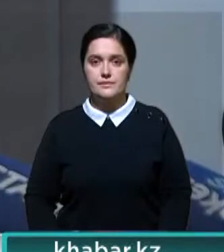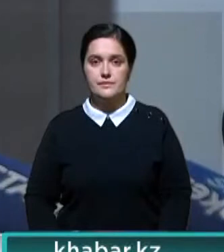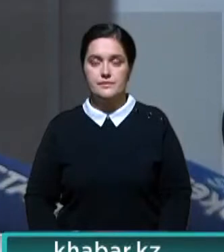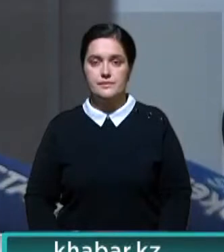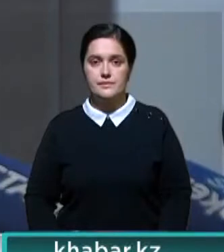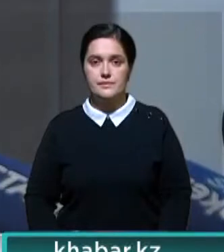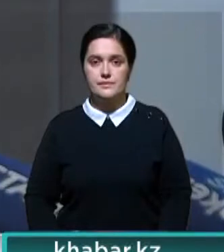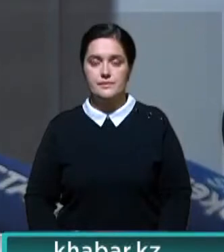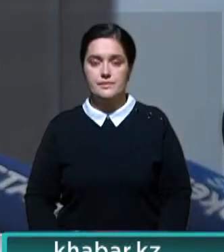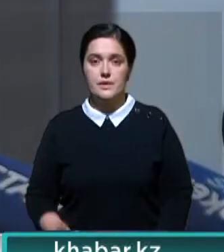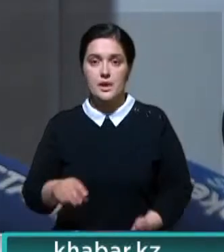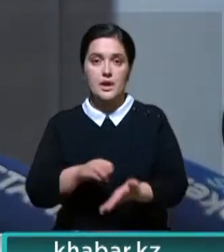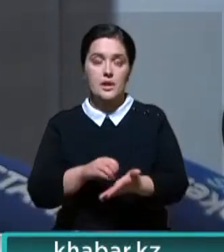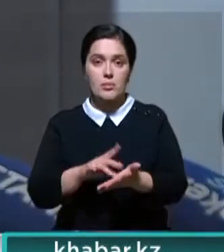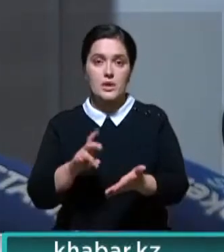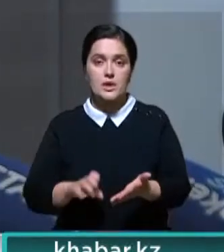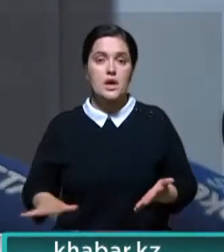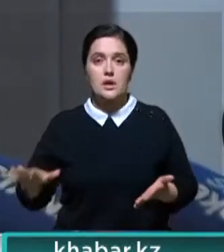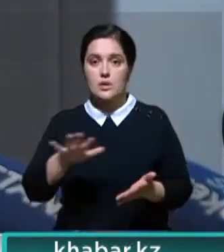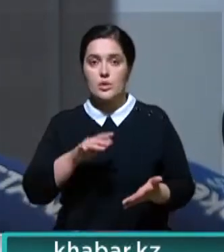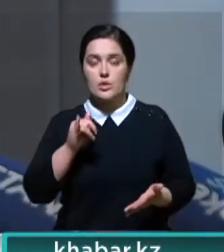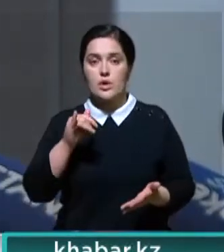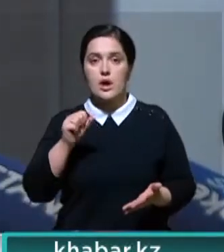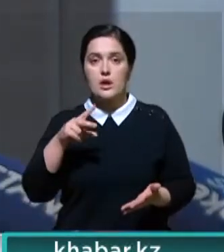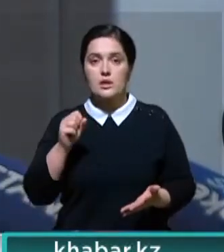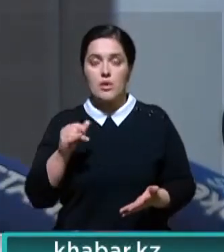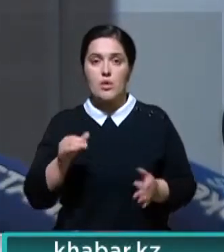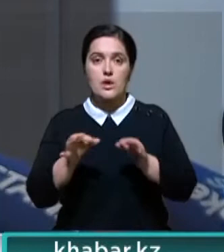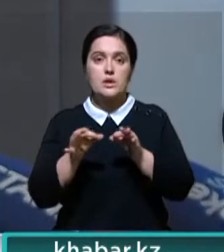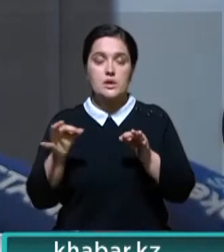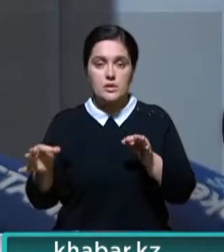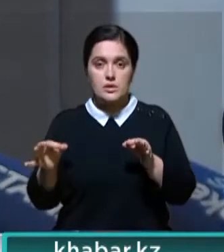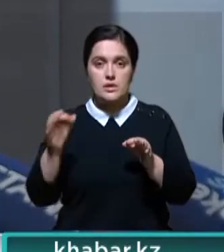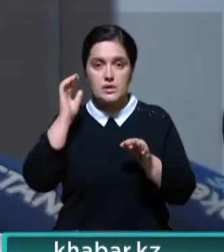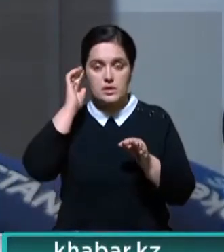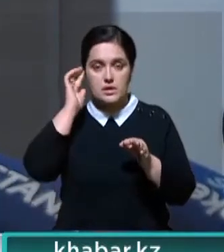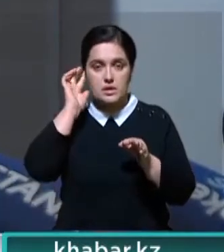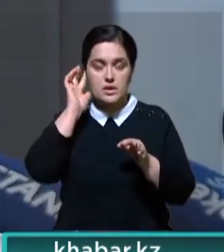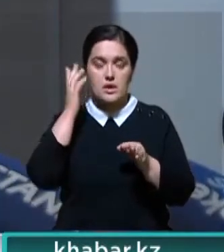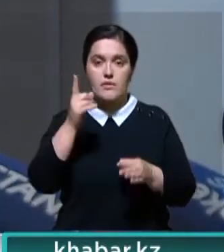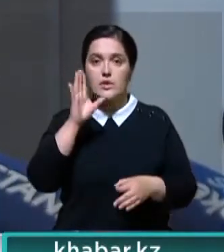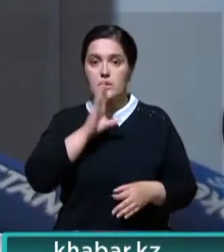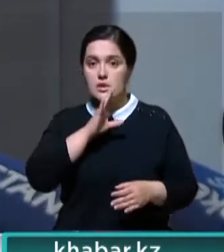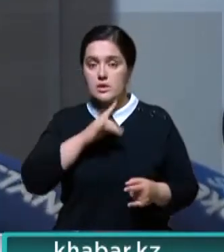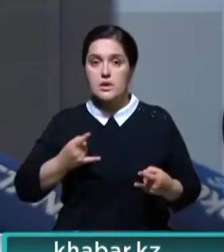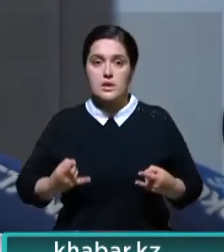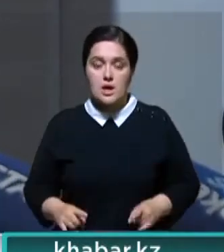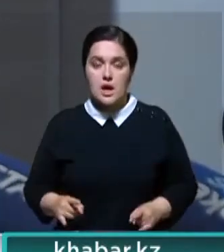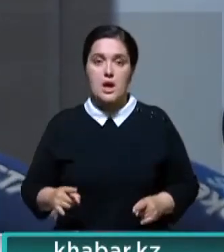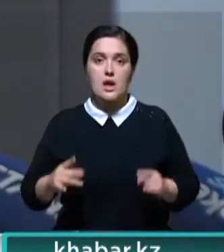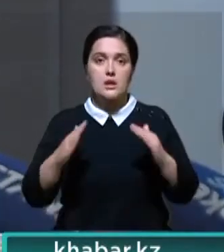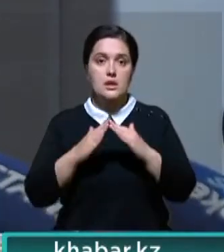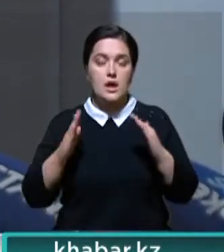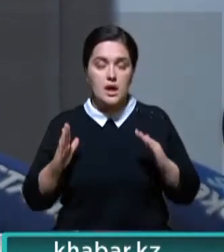Оба случая зарегистрированы на территории Алатауского района. В одном роженица родила на